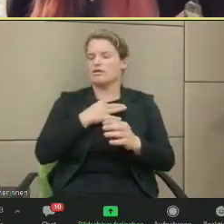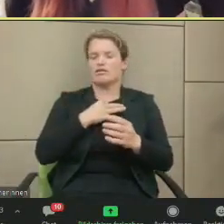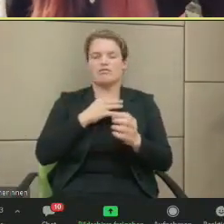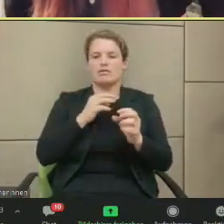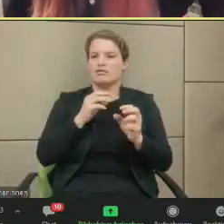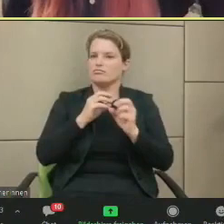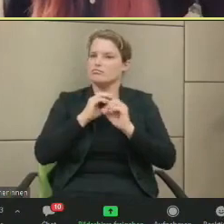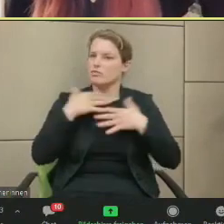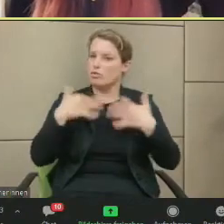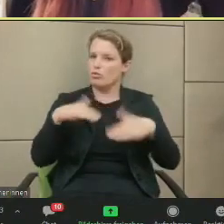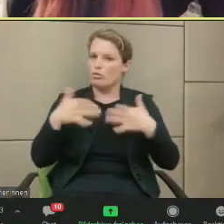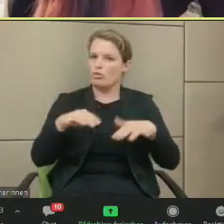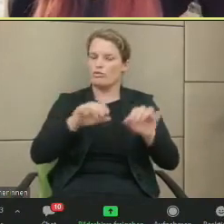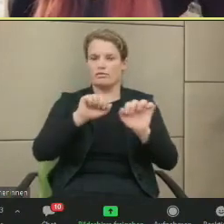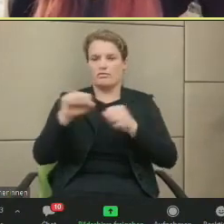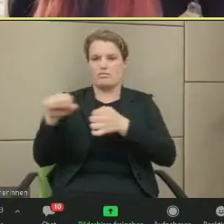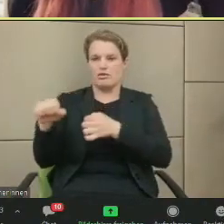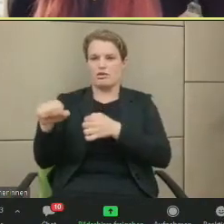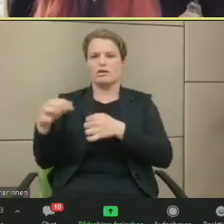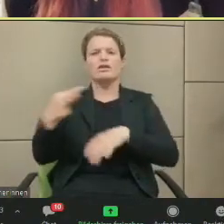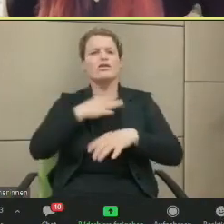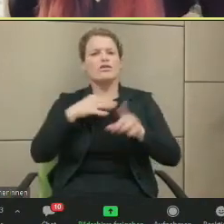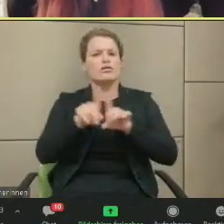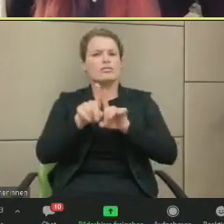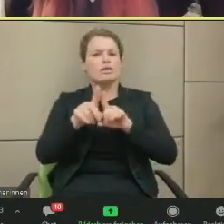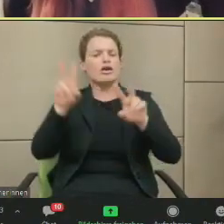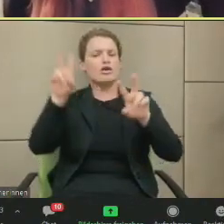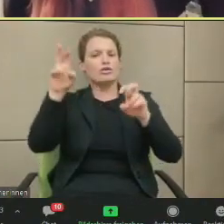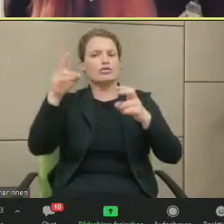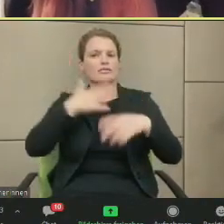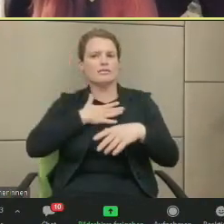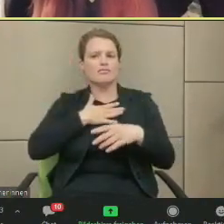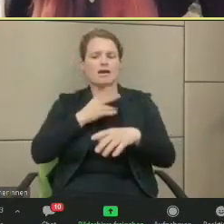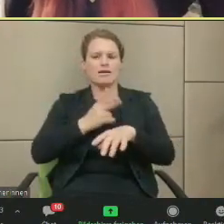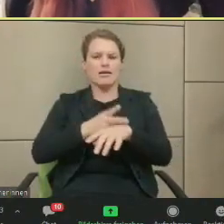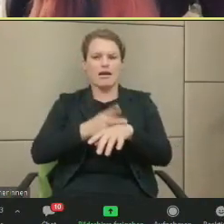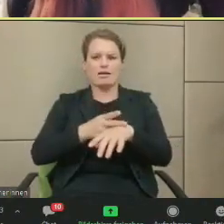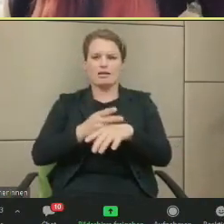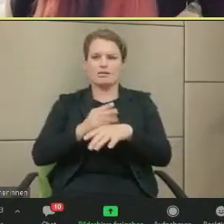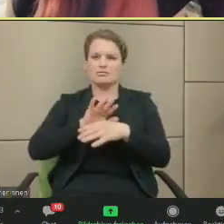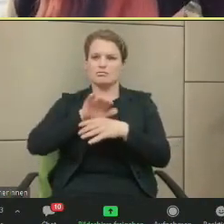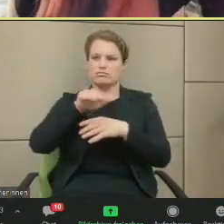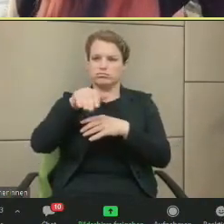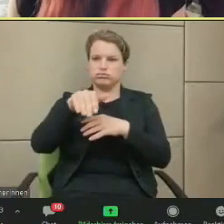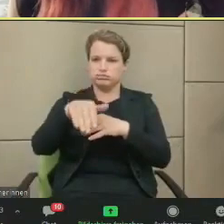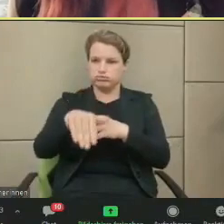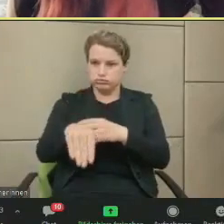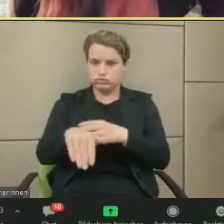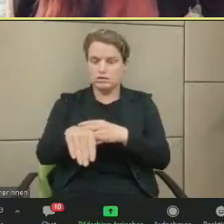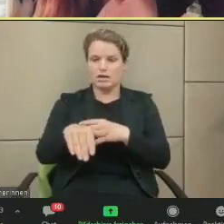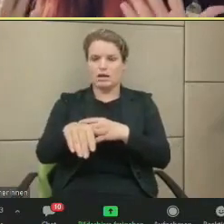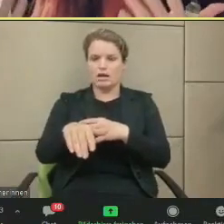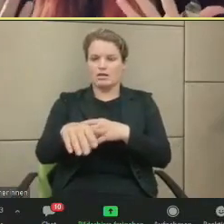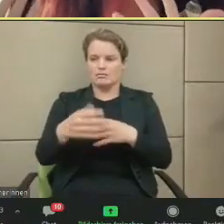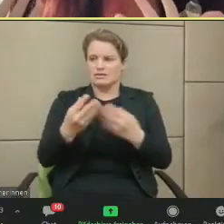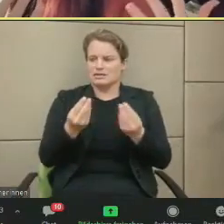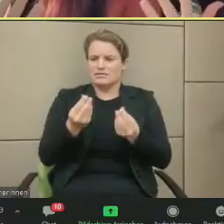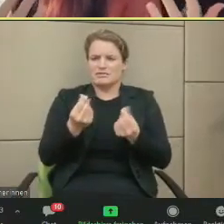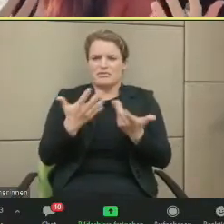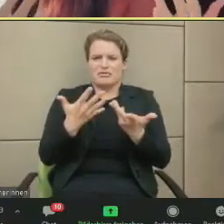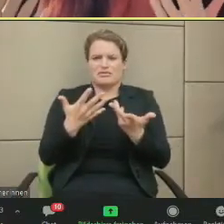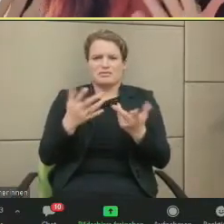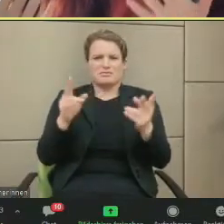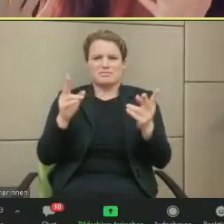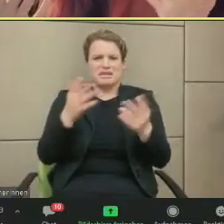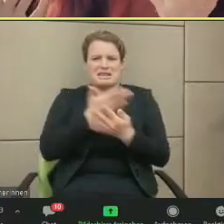das eben auch ein Thema, wie ich, als ich meine Krankheit so verschlechtert hat, ich war praktisch unsichtbar. Meine Krankheit ist ja auch in